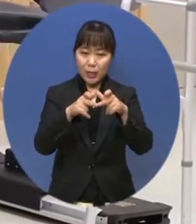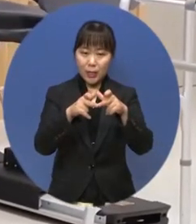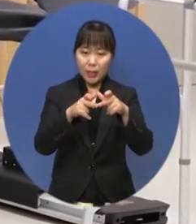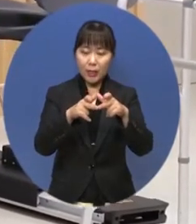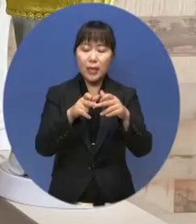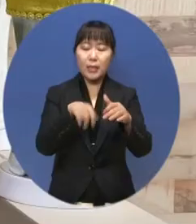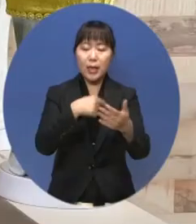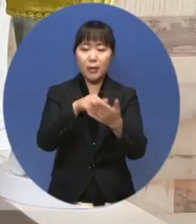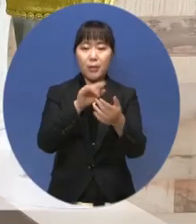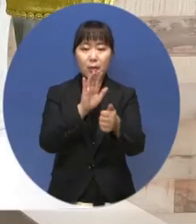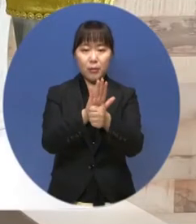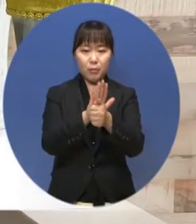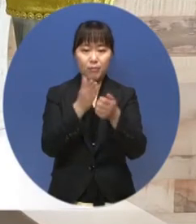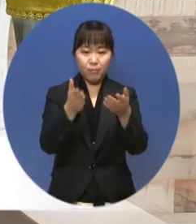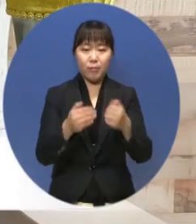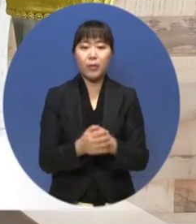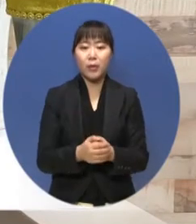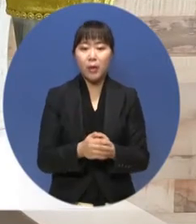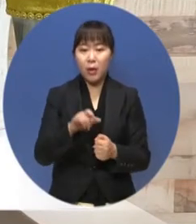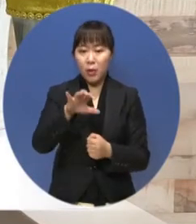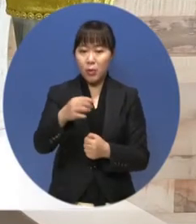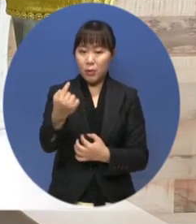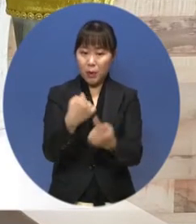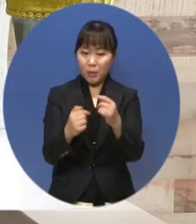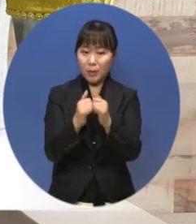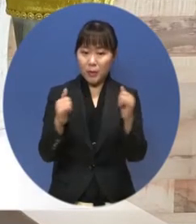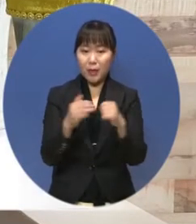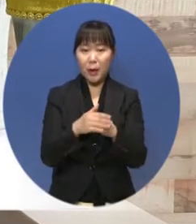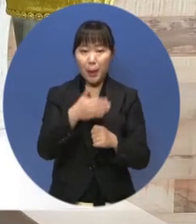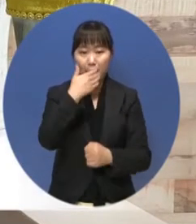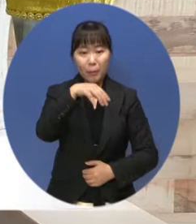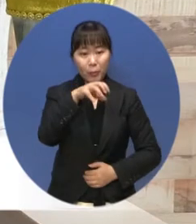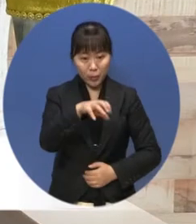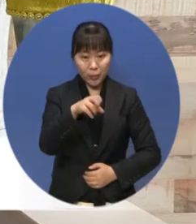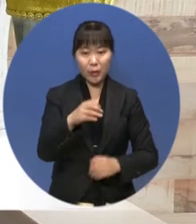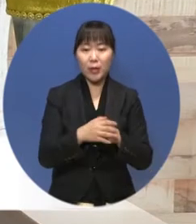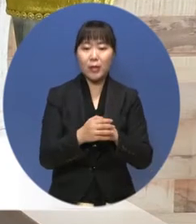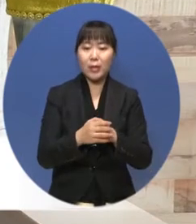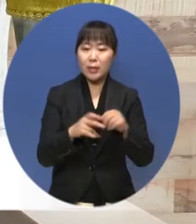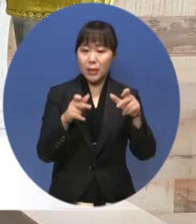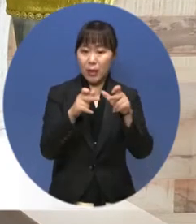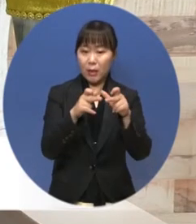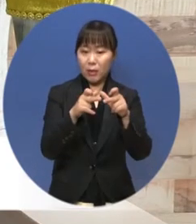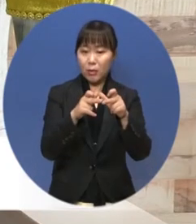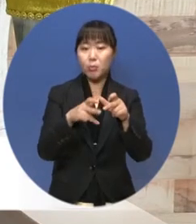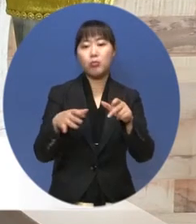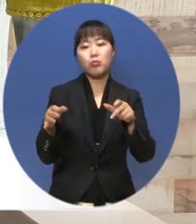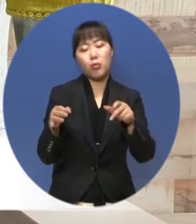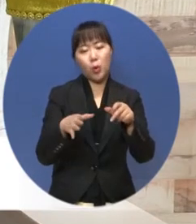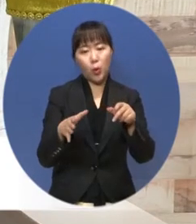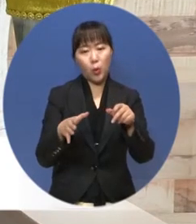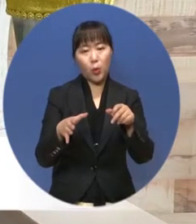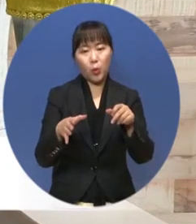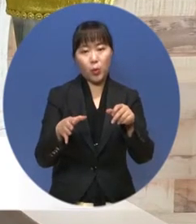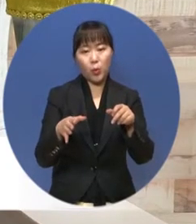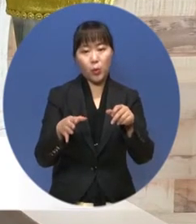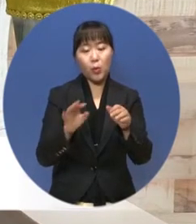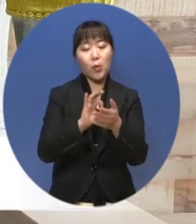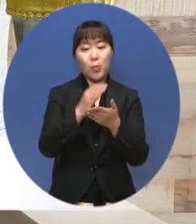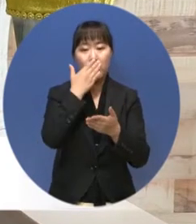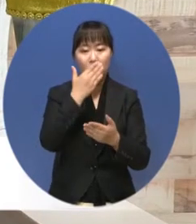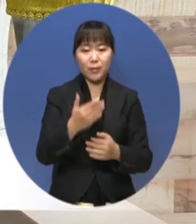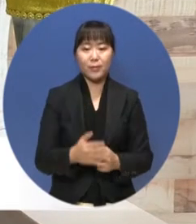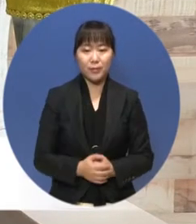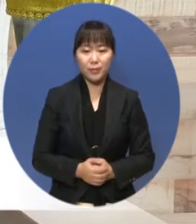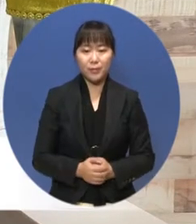됩니다 이곳에 오시면 은 이 식당도 장애인들은 무료로 어 이용을 할